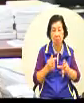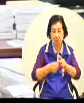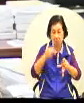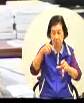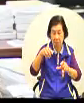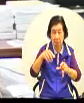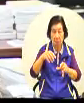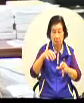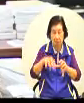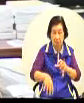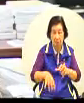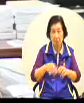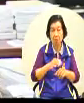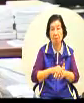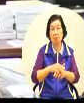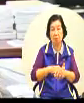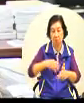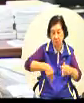区。